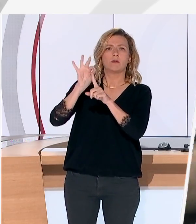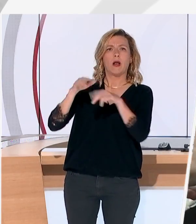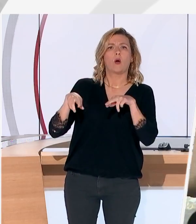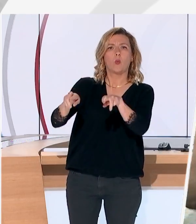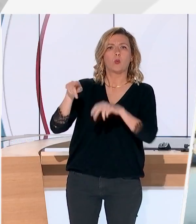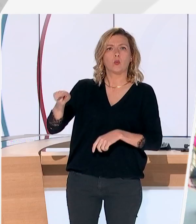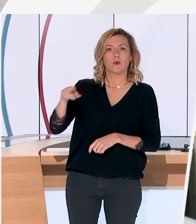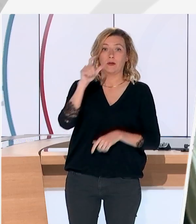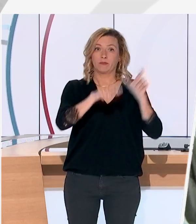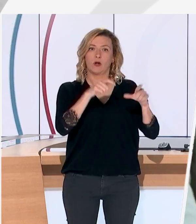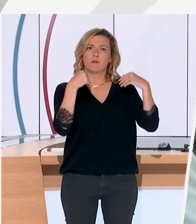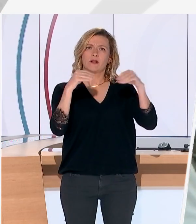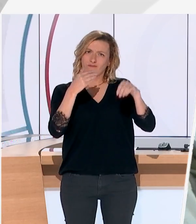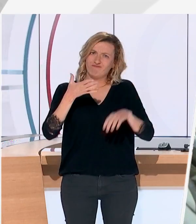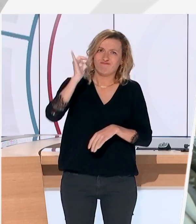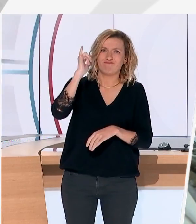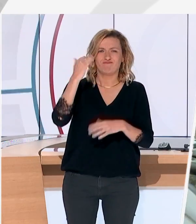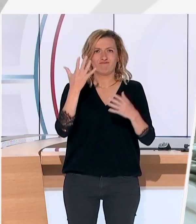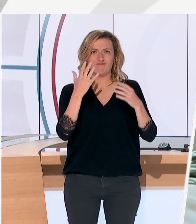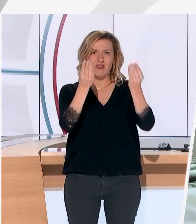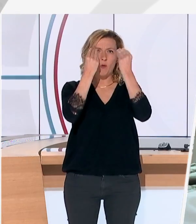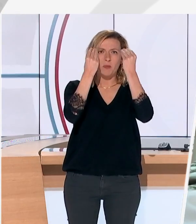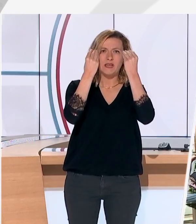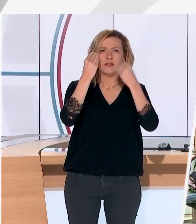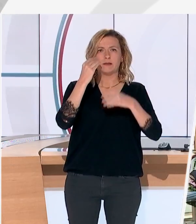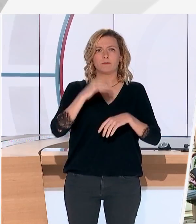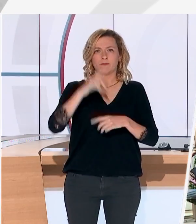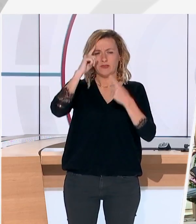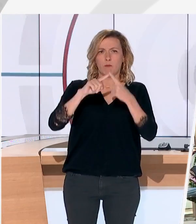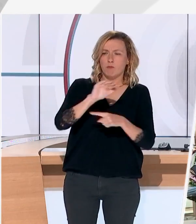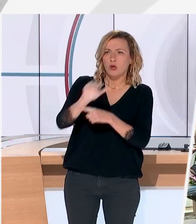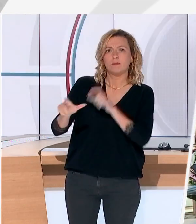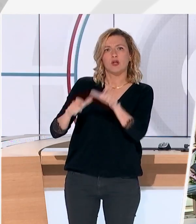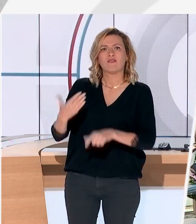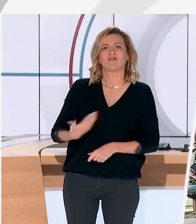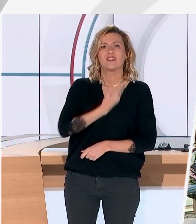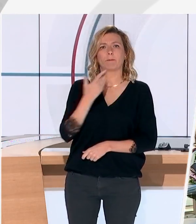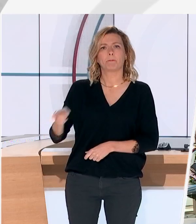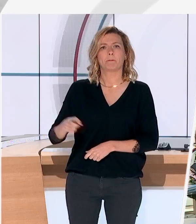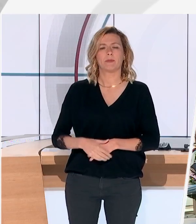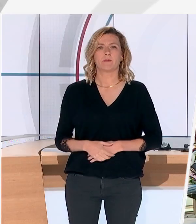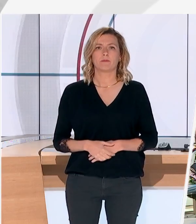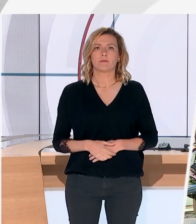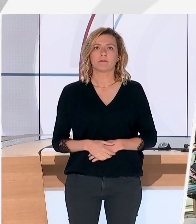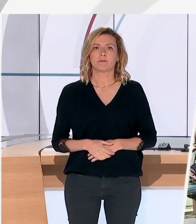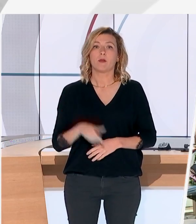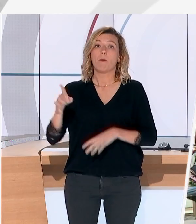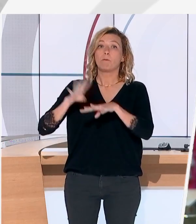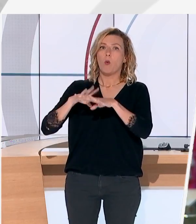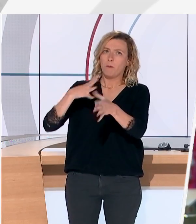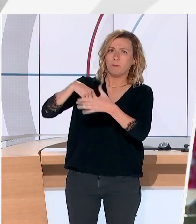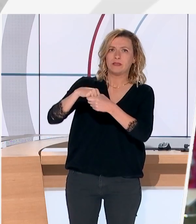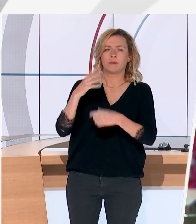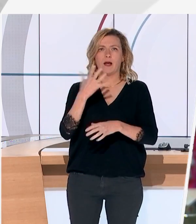en aide aux personnes harcelées ou agressées dans la rue. Pau participe à l'expérimentation nationale. Cette commerçante a appris